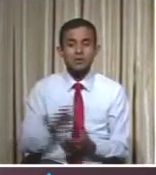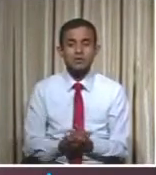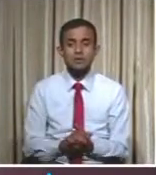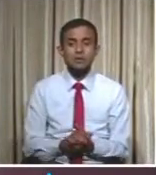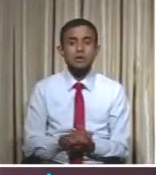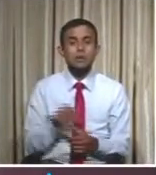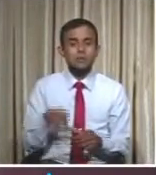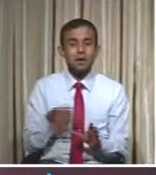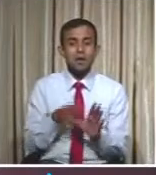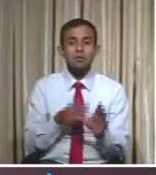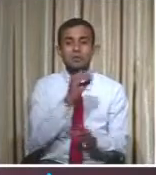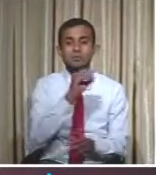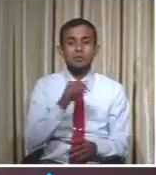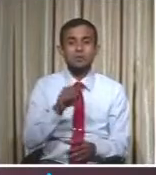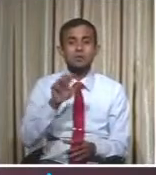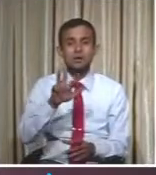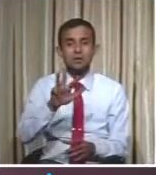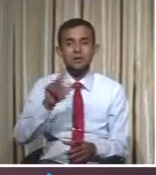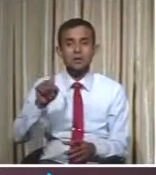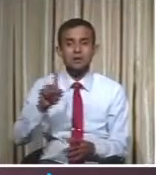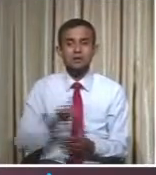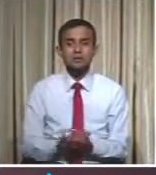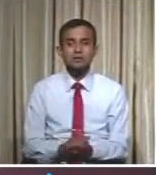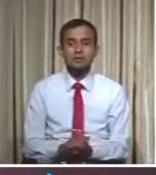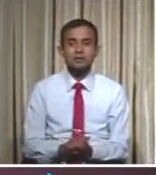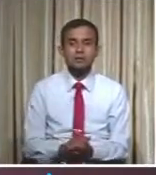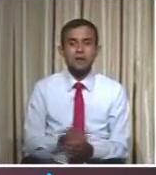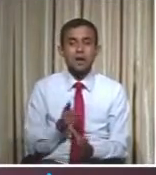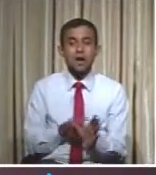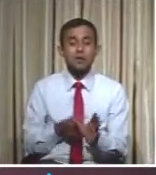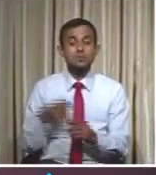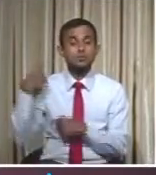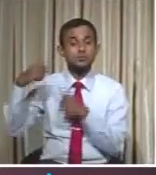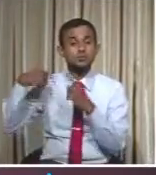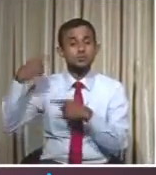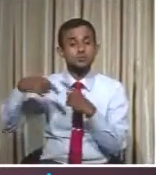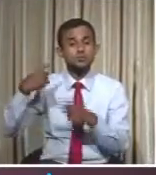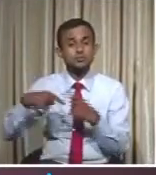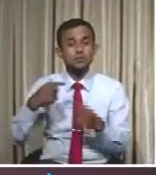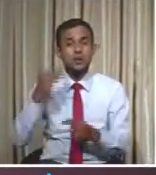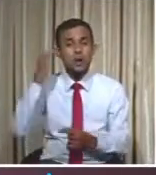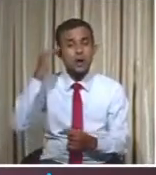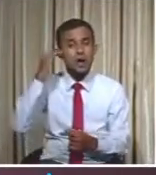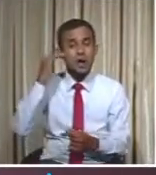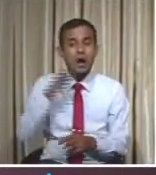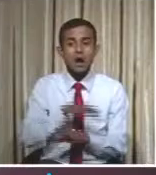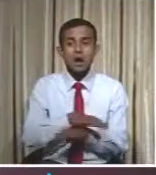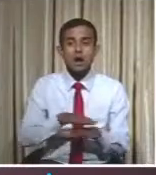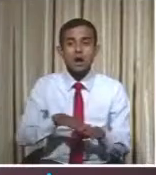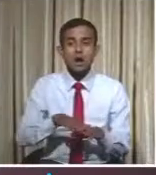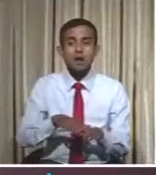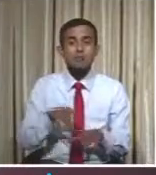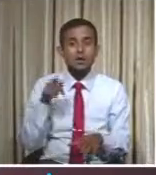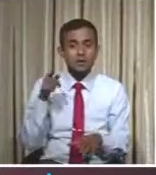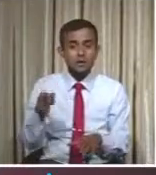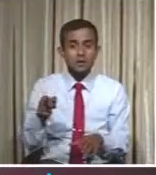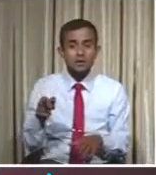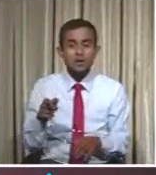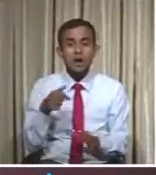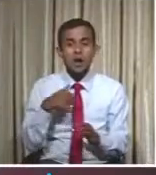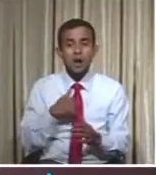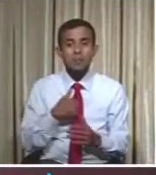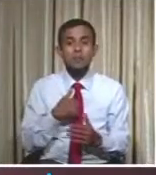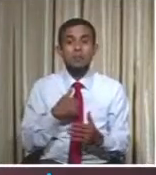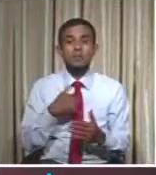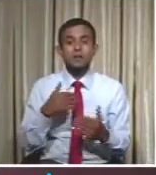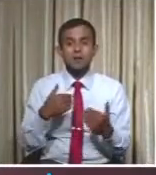මේ අවුරුද්දේ 0.91%. ඒ කියන්නේ අවුරුදු ගණනාවක් කාන්තාවන් හා ළමයි වෙනුවෙන්